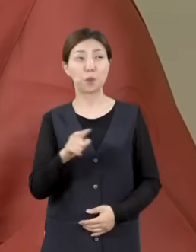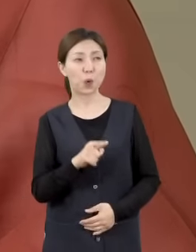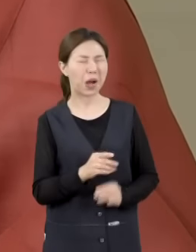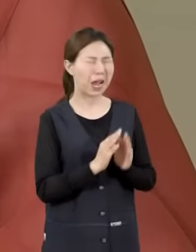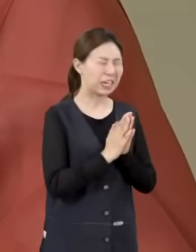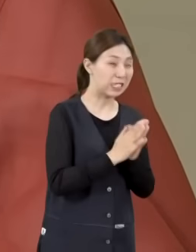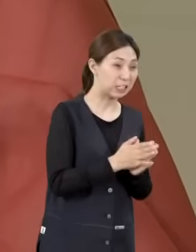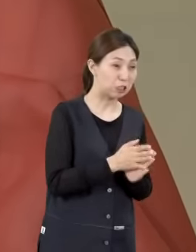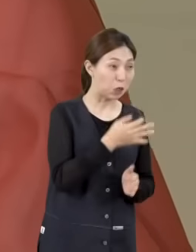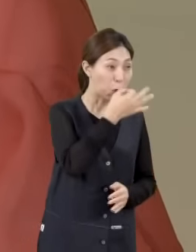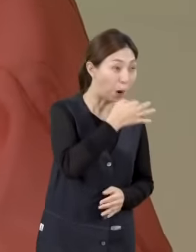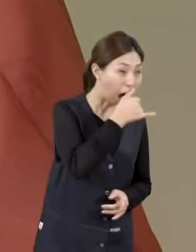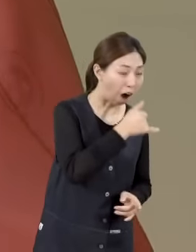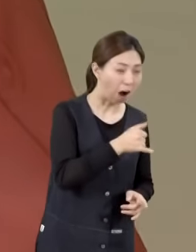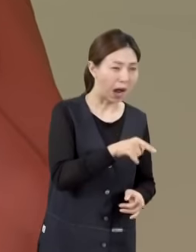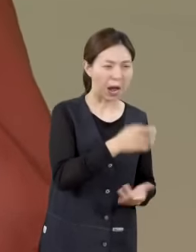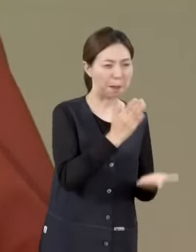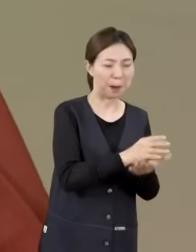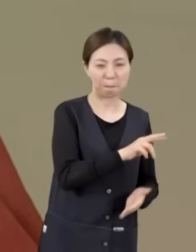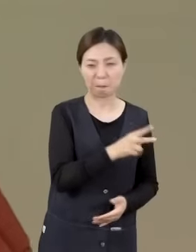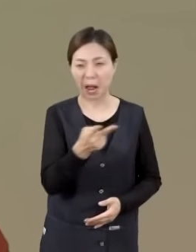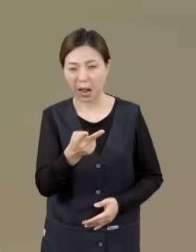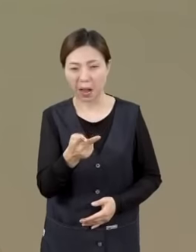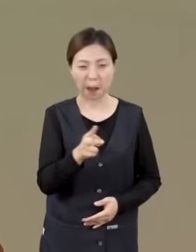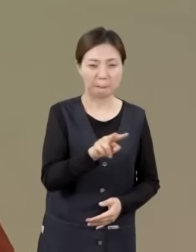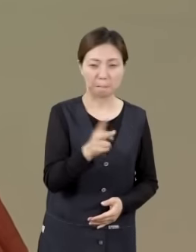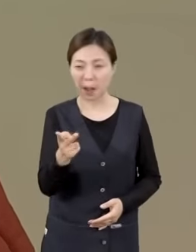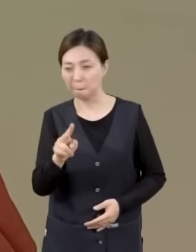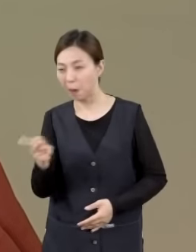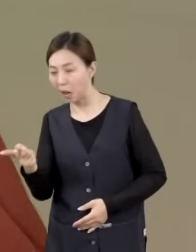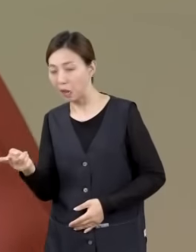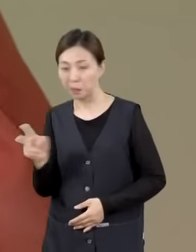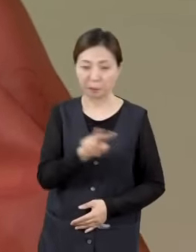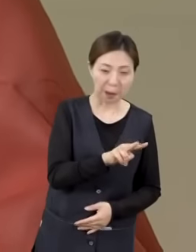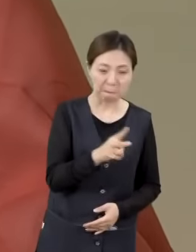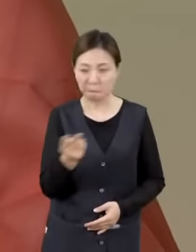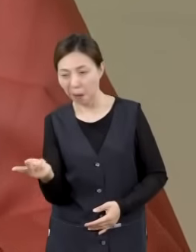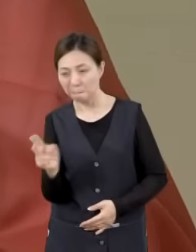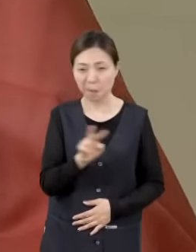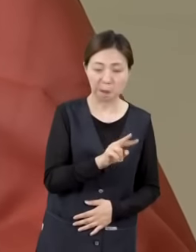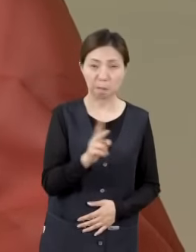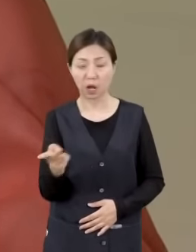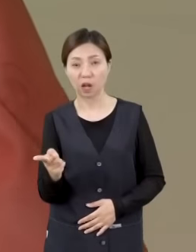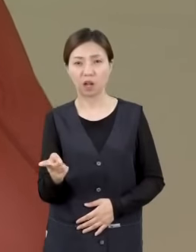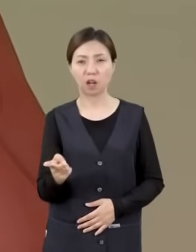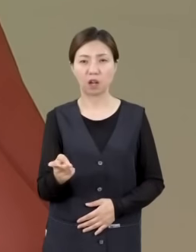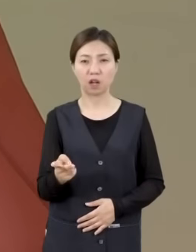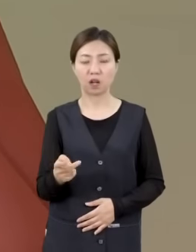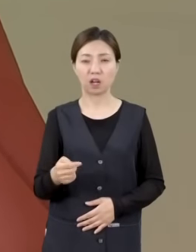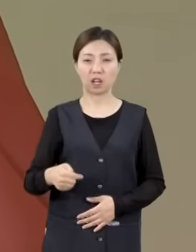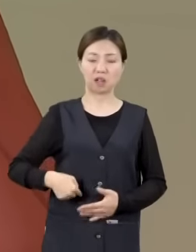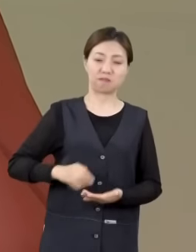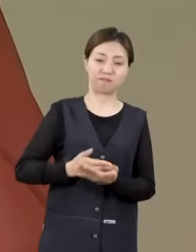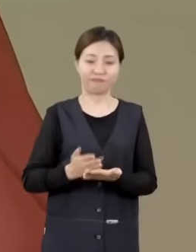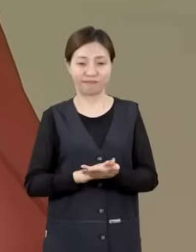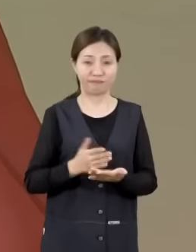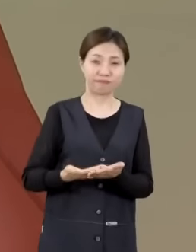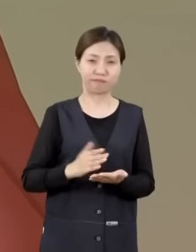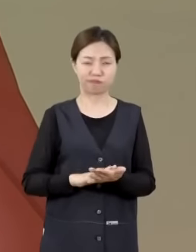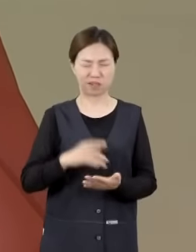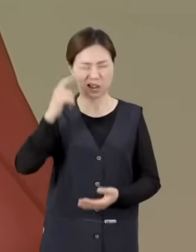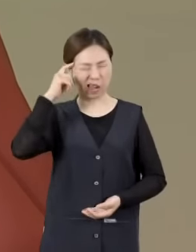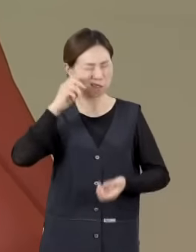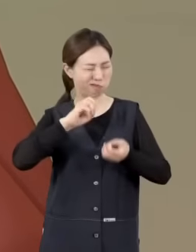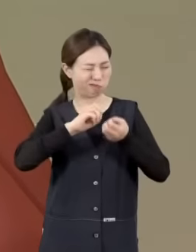말씀드리자아요 오히러 무슨 기도가 더 낫다이 기도하다가 저기도 하고 저 기도하다 이기도하고 막